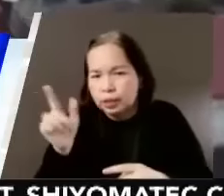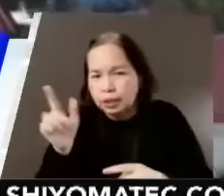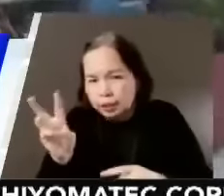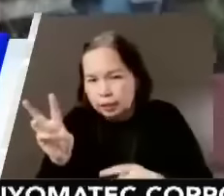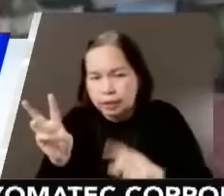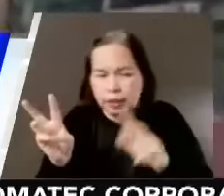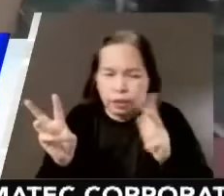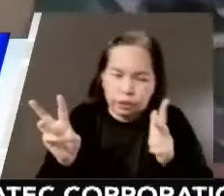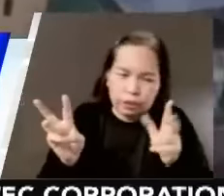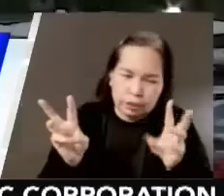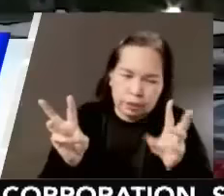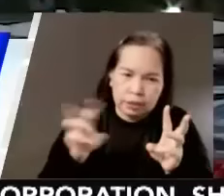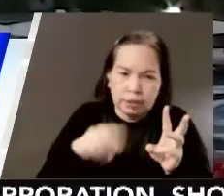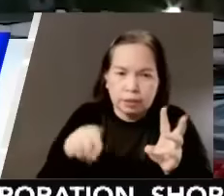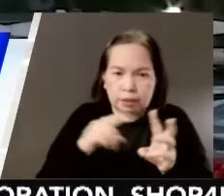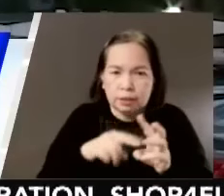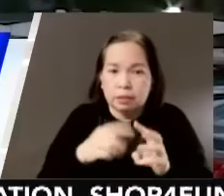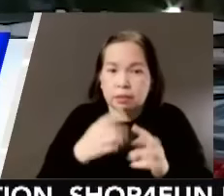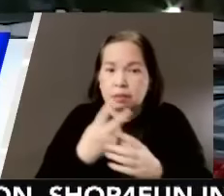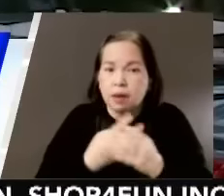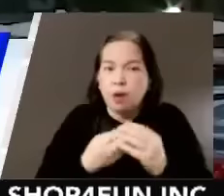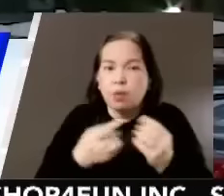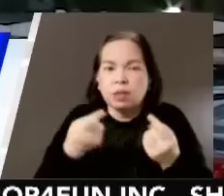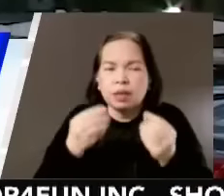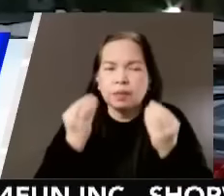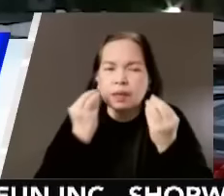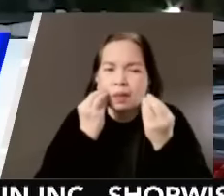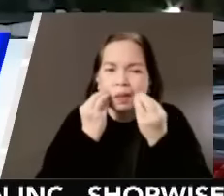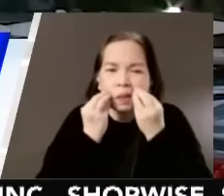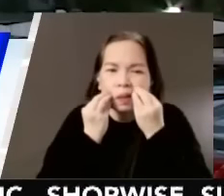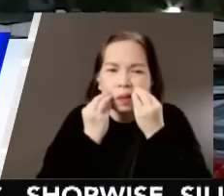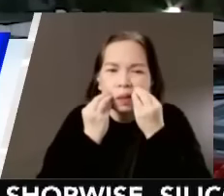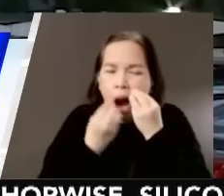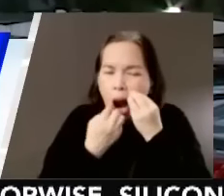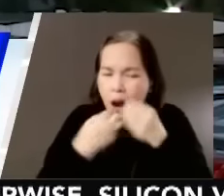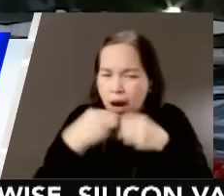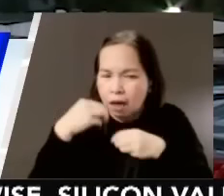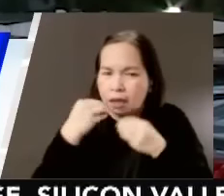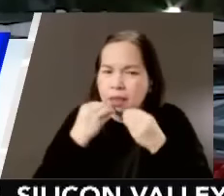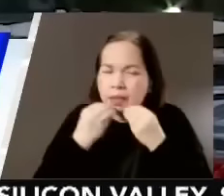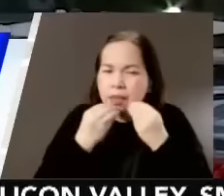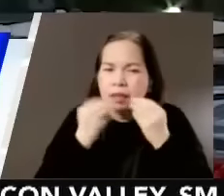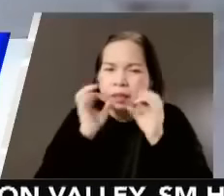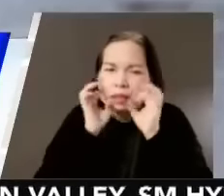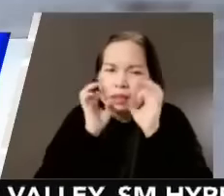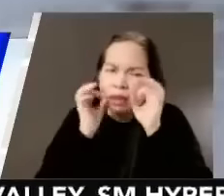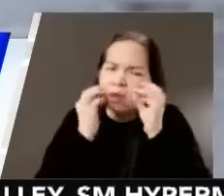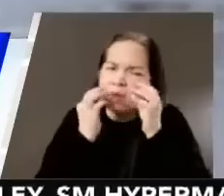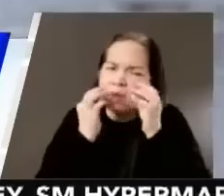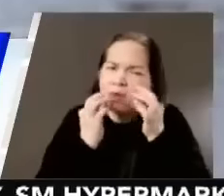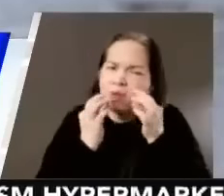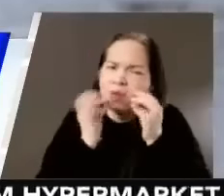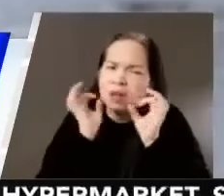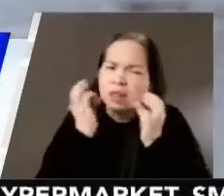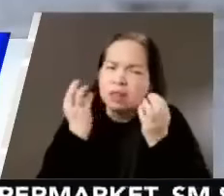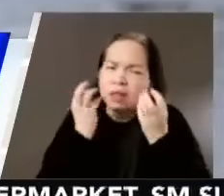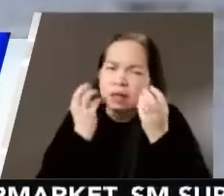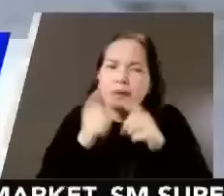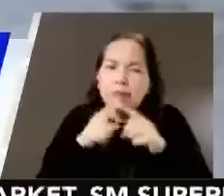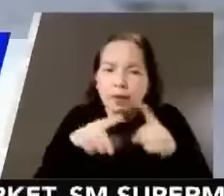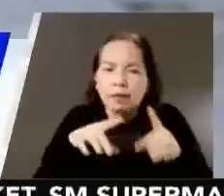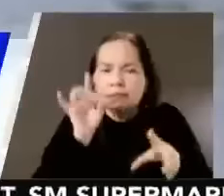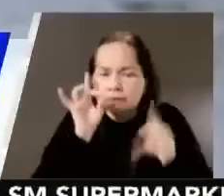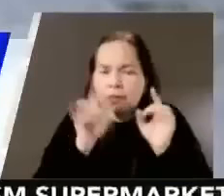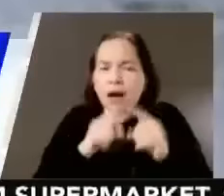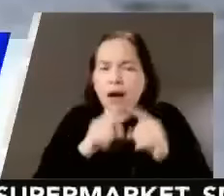Government, nagka-mouth lesion ang pasyenteng lalaki noong August 21 hanggang sa malamang positibo sa mpox, dalawang araw matapos magpa-test